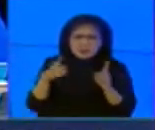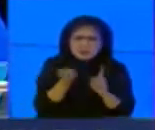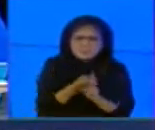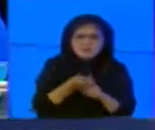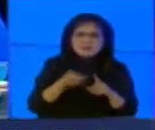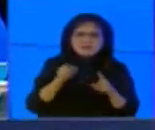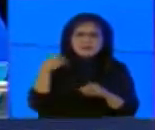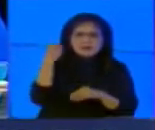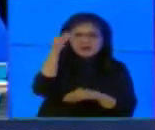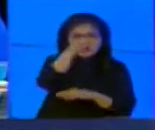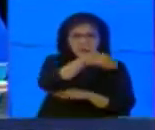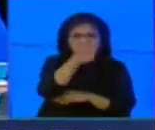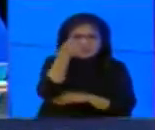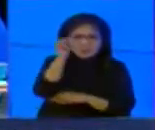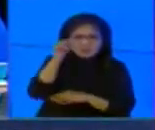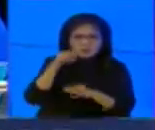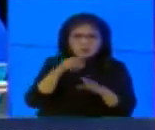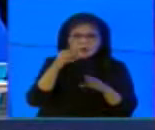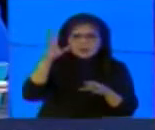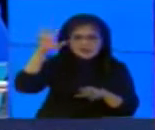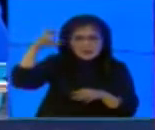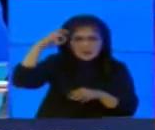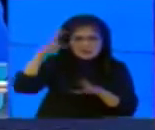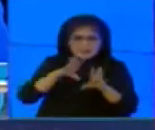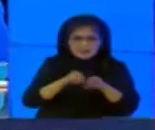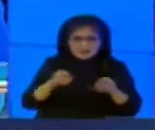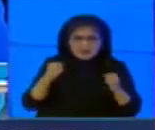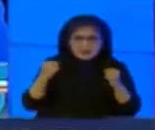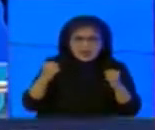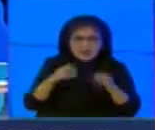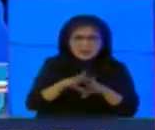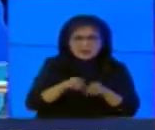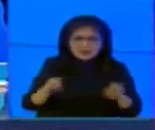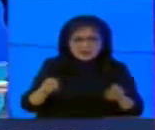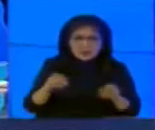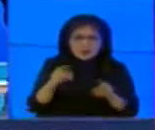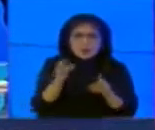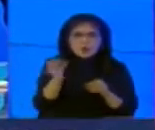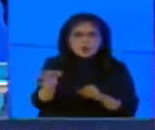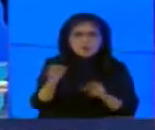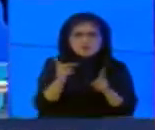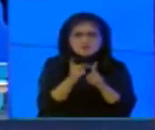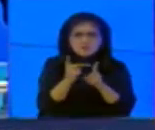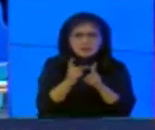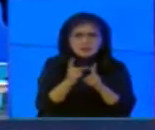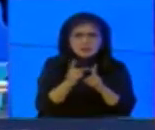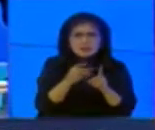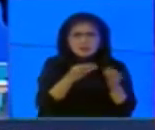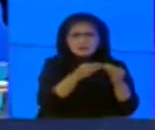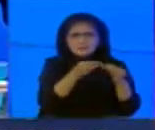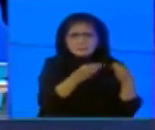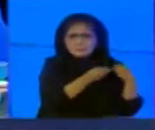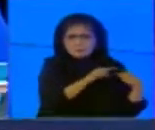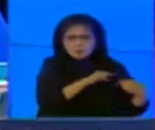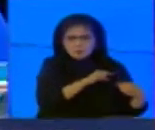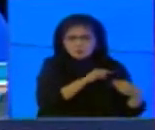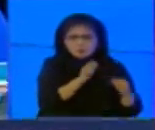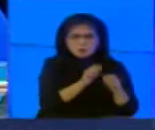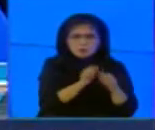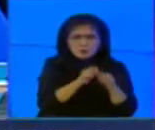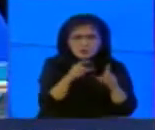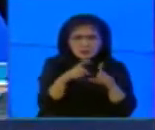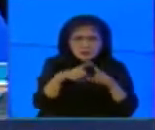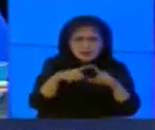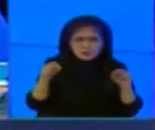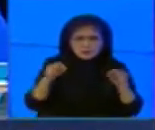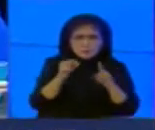di Disnaker Kota Semarang demi mengurus kartu prakerja. Meski pengurusan kartu prakerja dibuka secara online, sejumlah warga